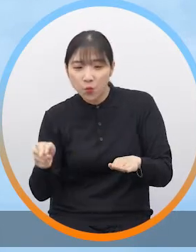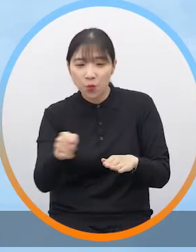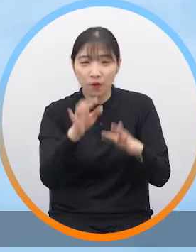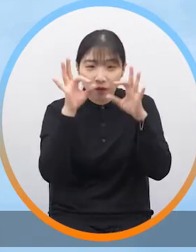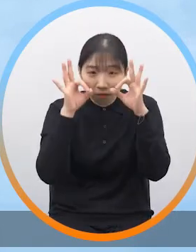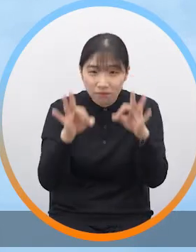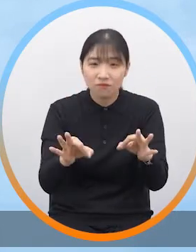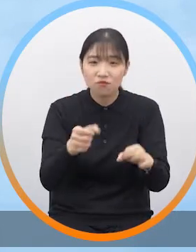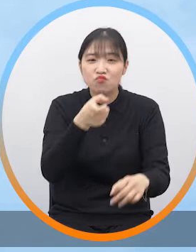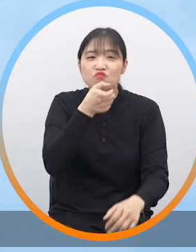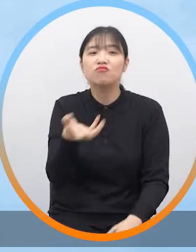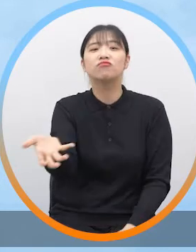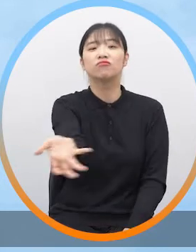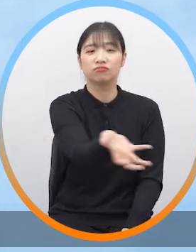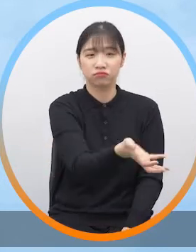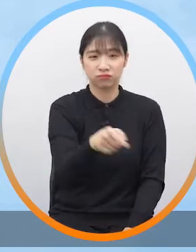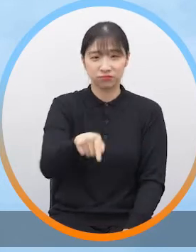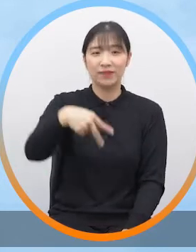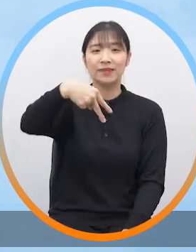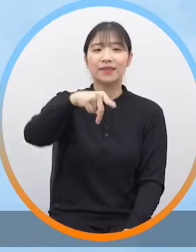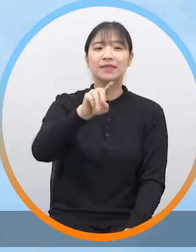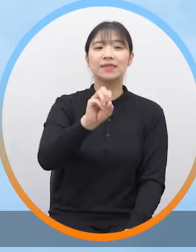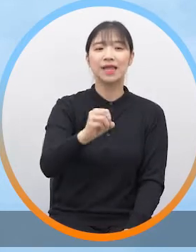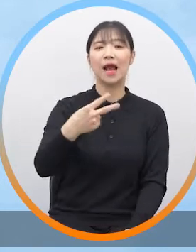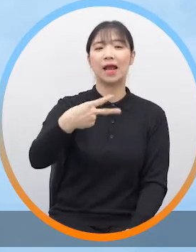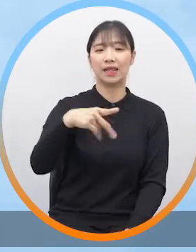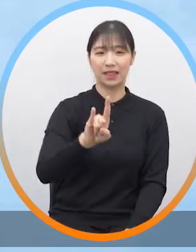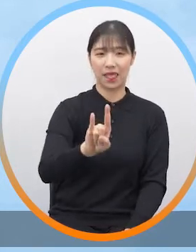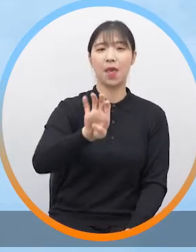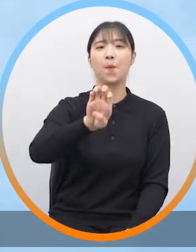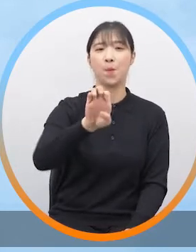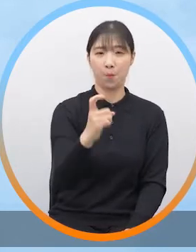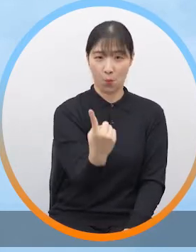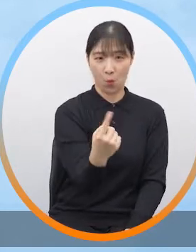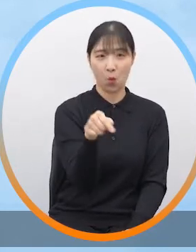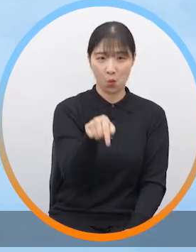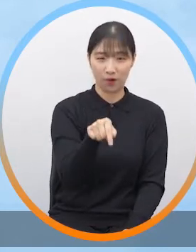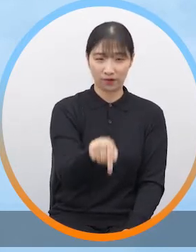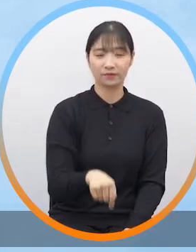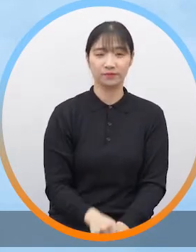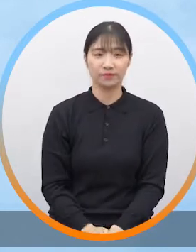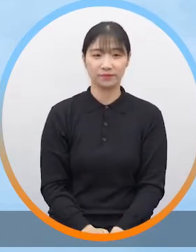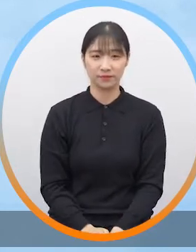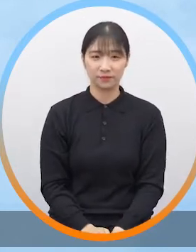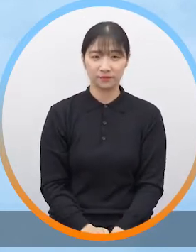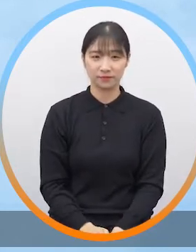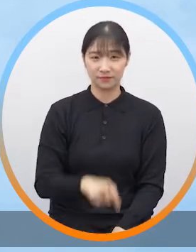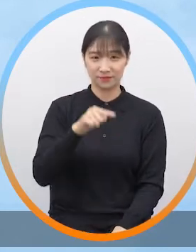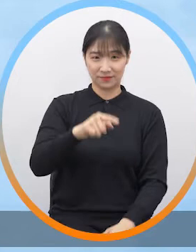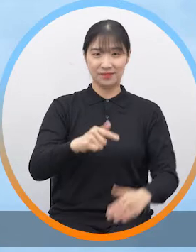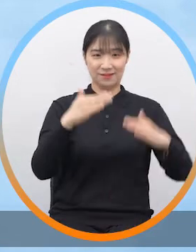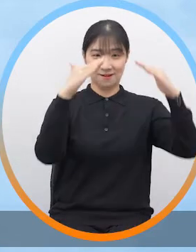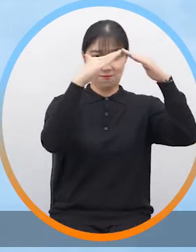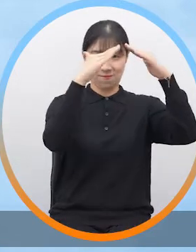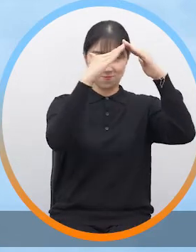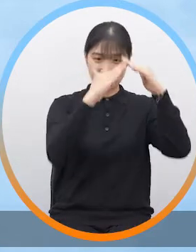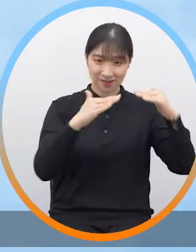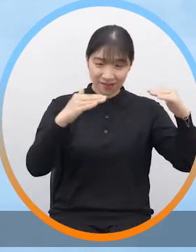저수지로 되어 있는데 이 상대포라고 하고 나오고 있어요. 거기에 지금